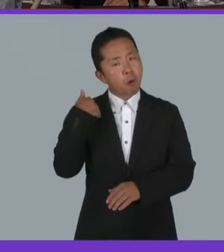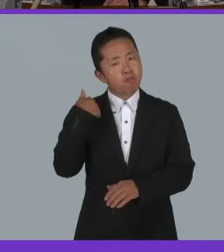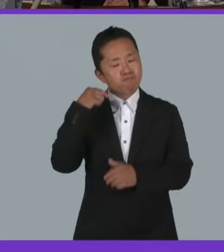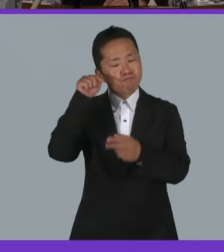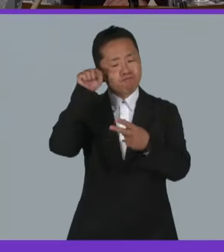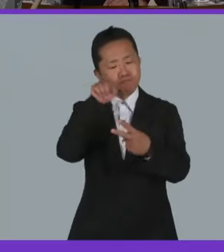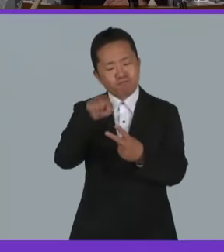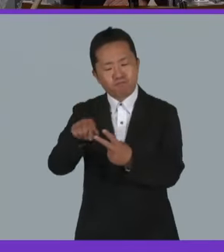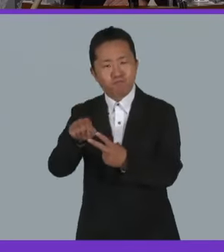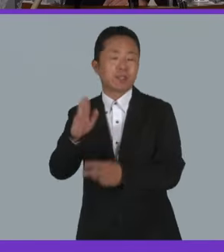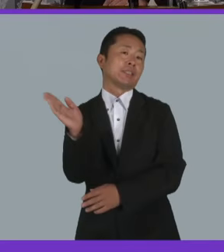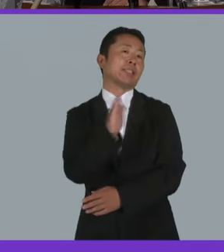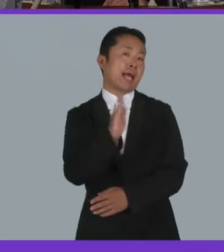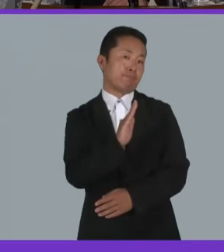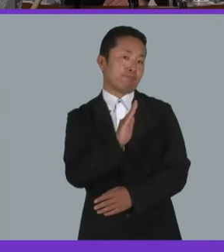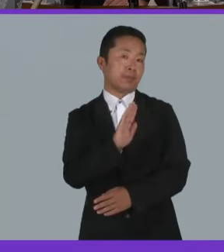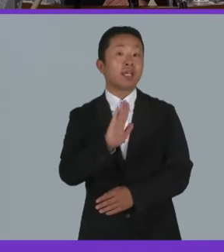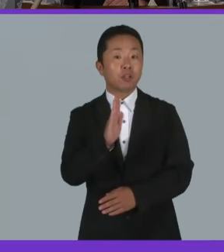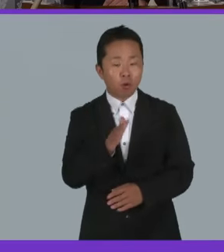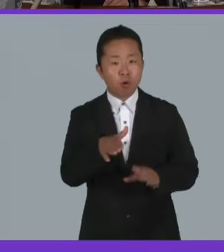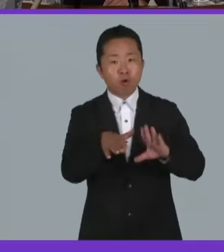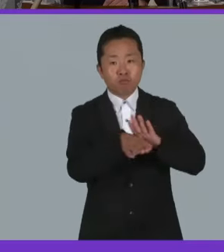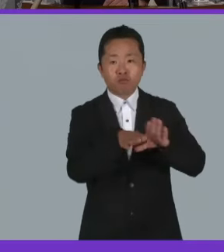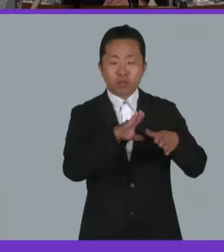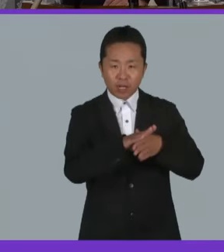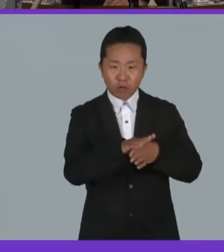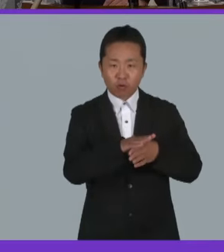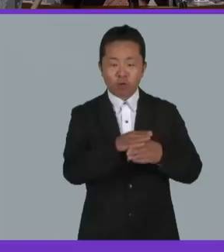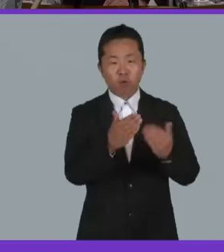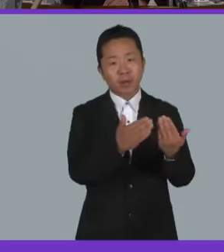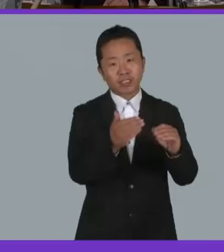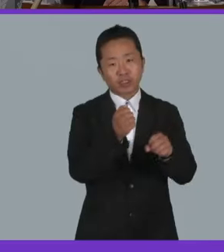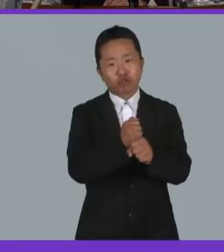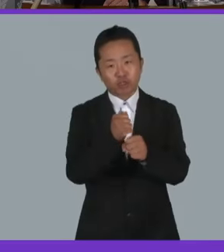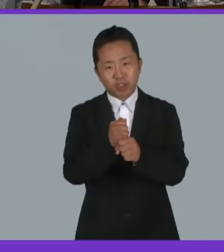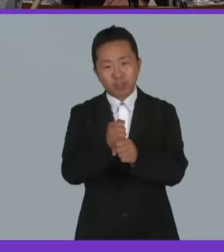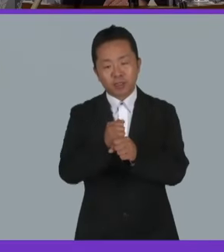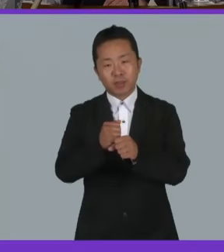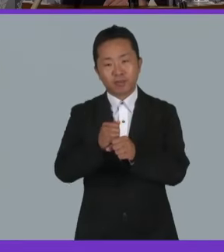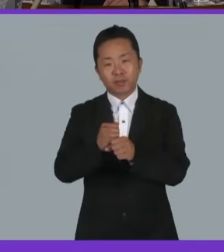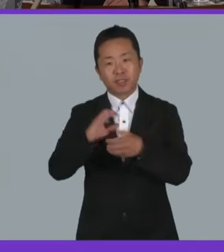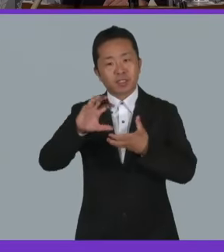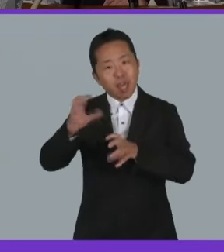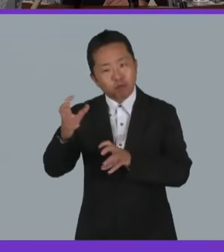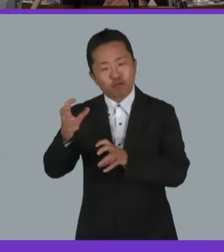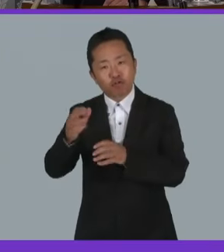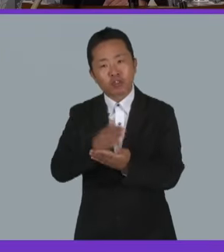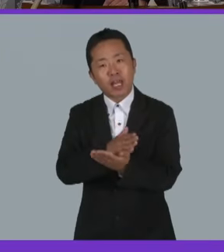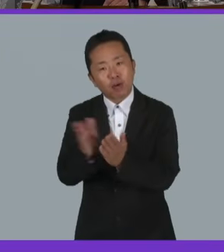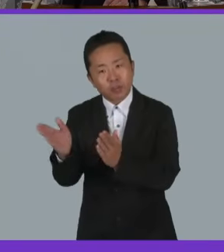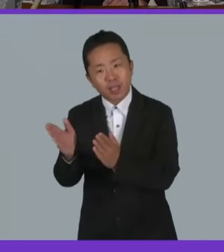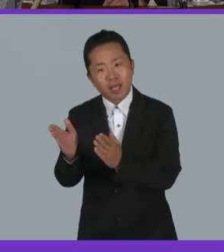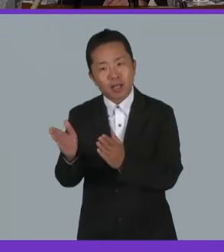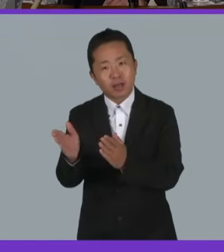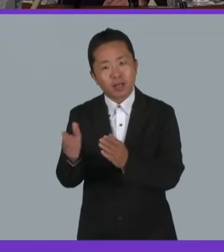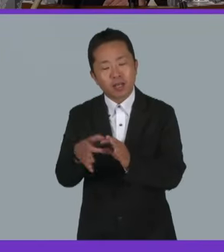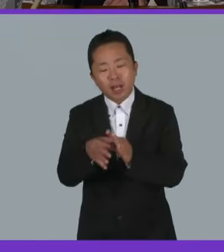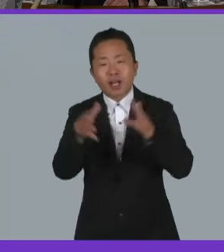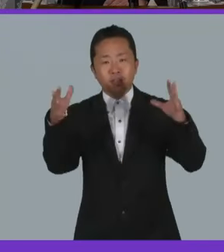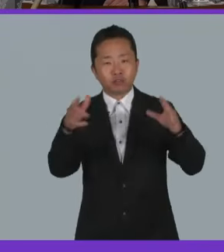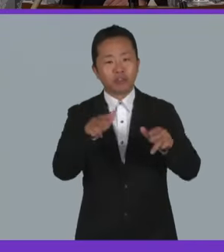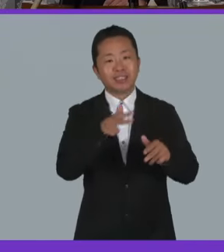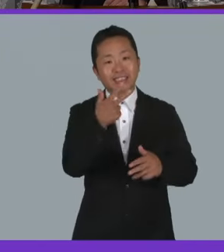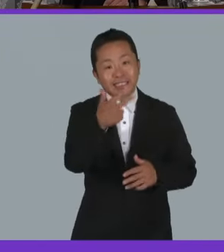ど、文化を基軸としたまちづくりや生物多様性などの専門分野にとどまらず、市政の幅広い分野におい